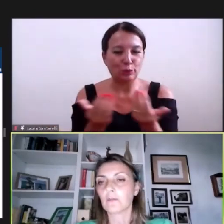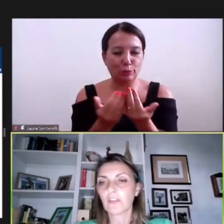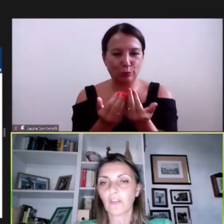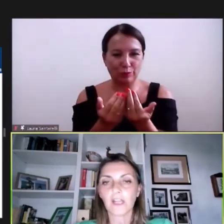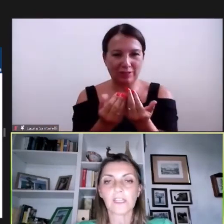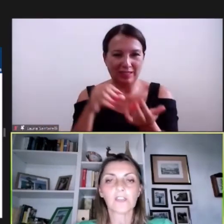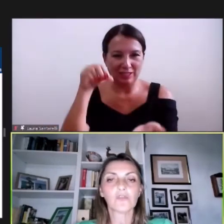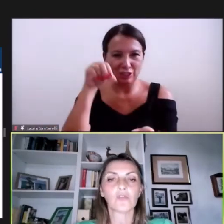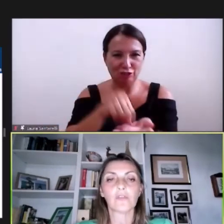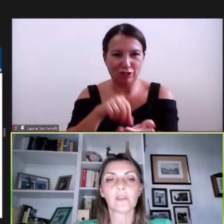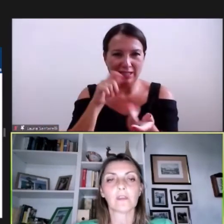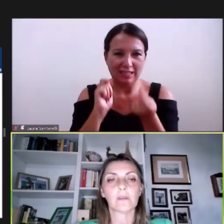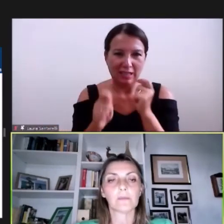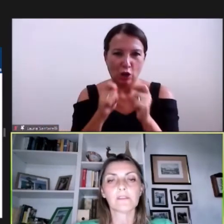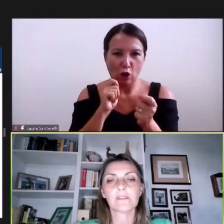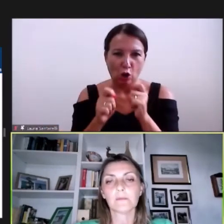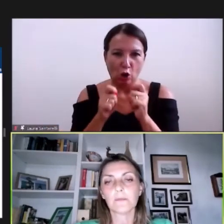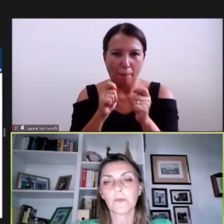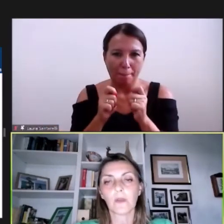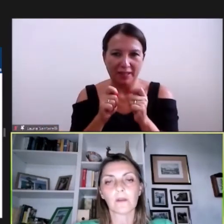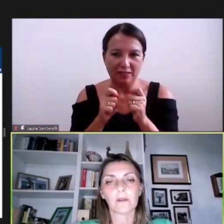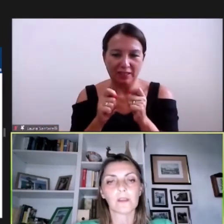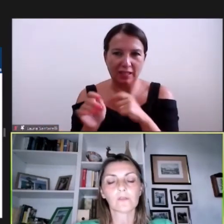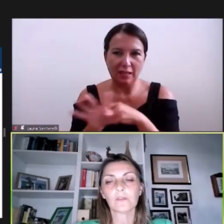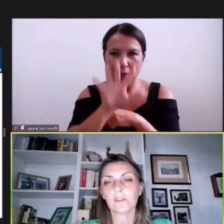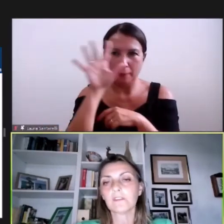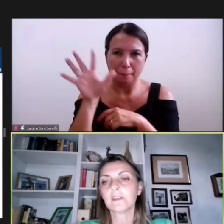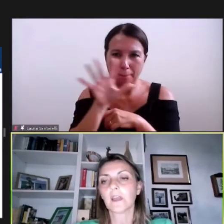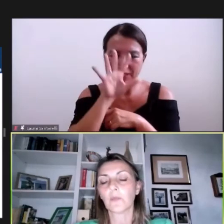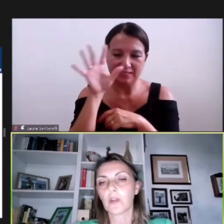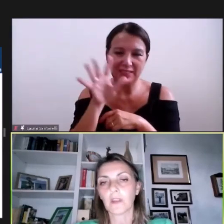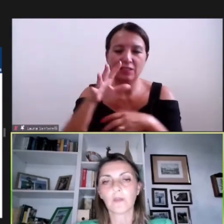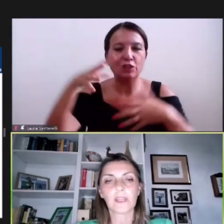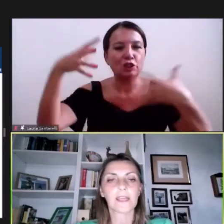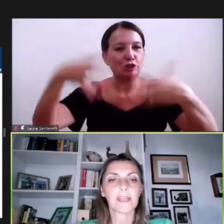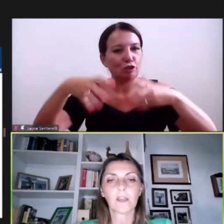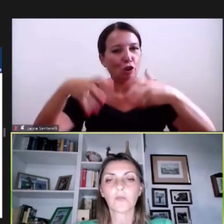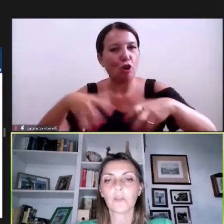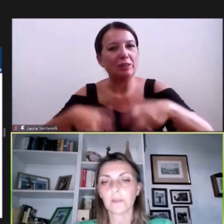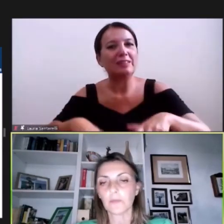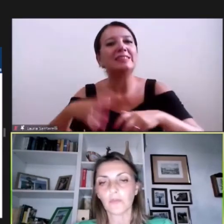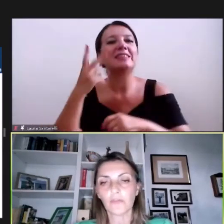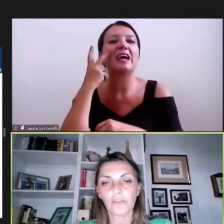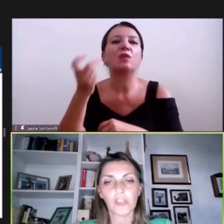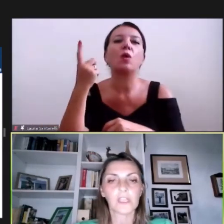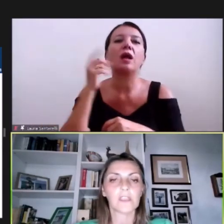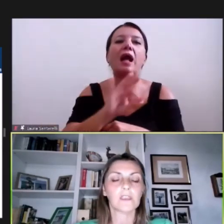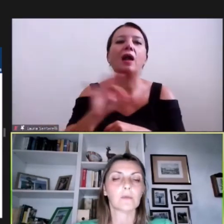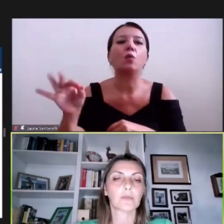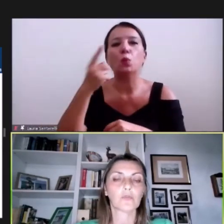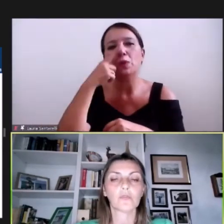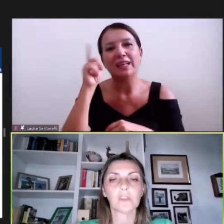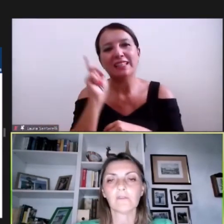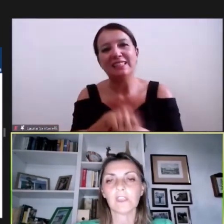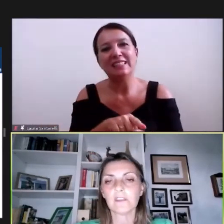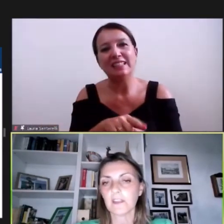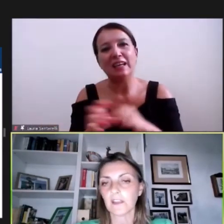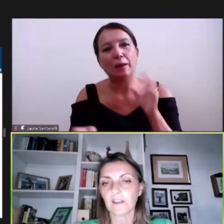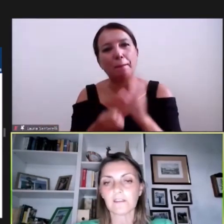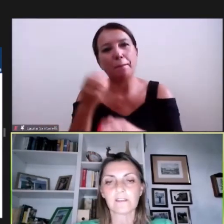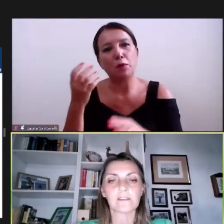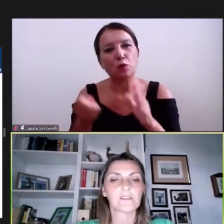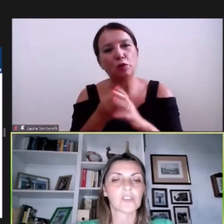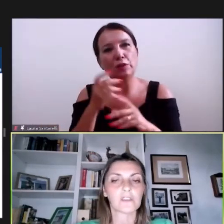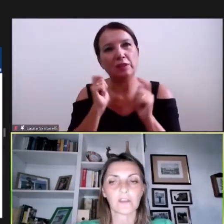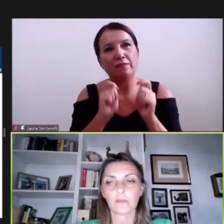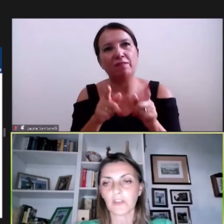centri commerciali, dove per esempio la scontistica può riguardare alcune tipologie di prodotti in vendita